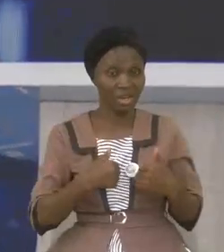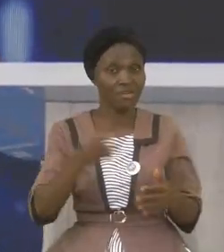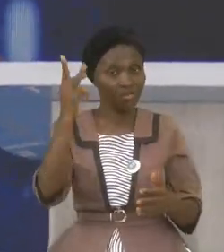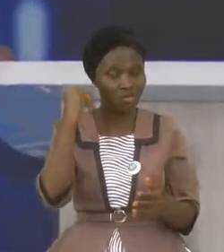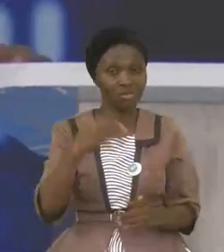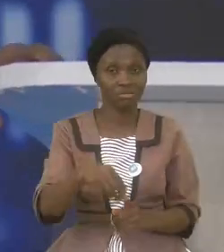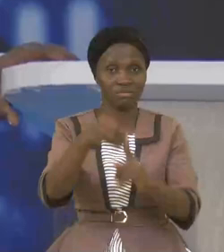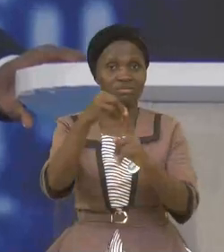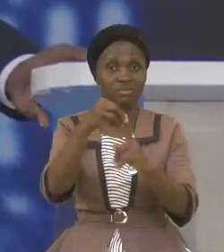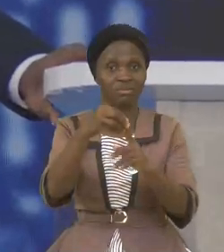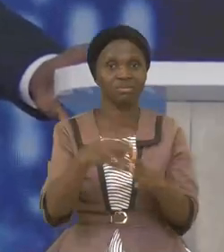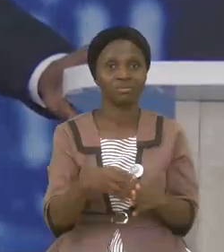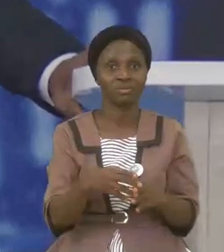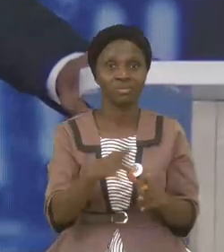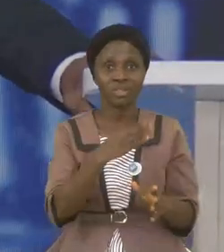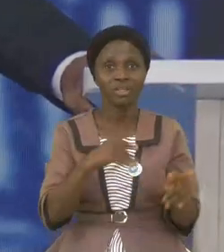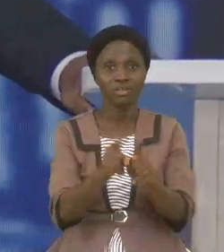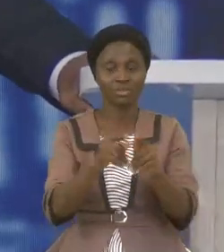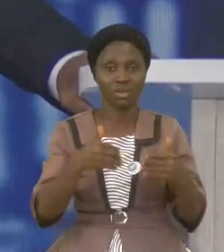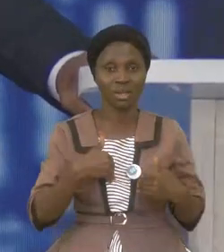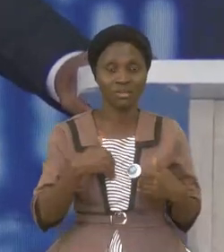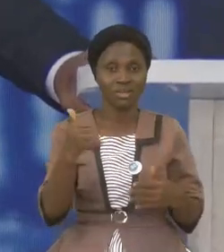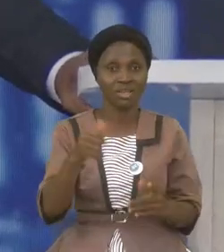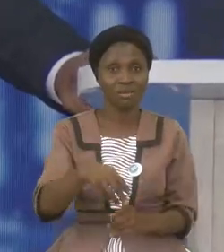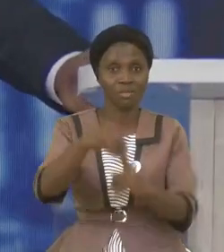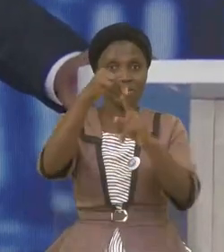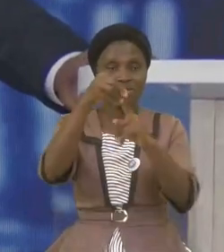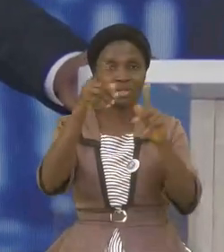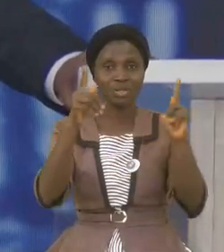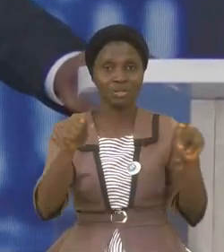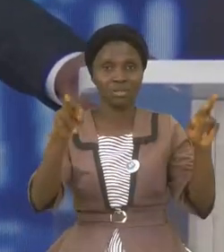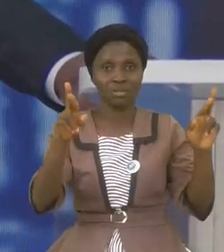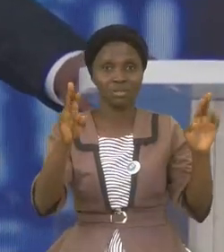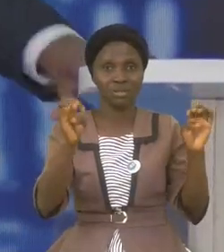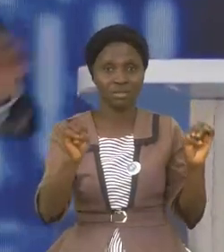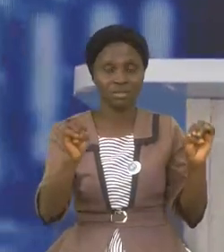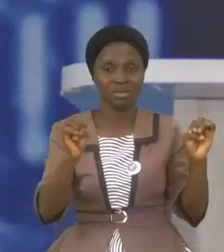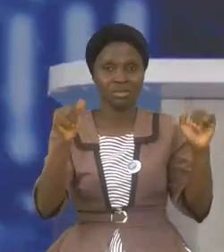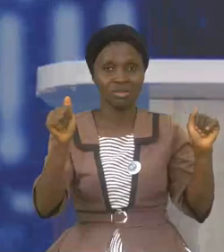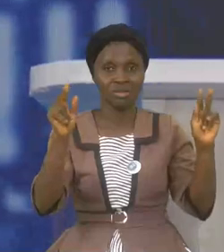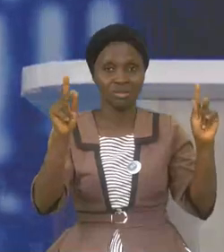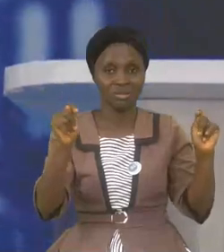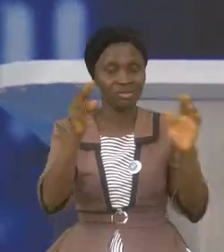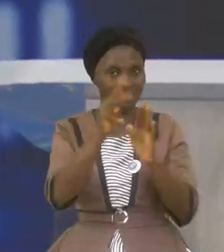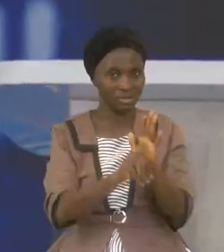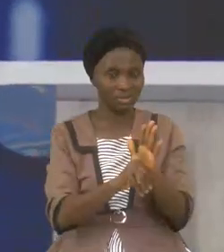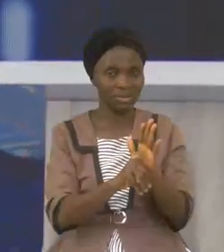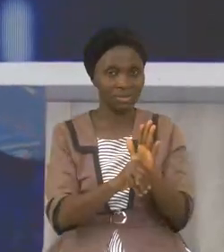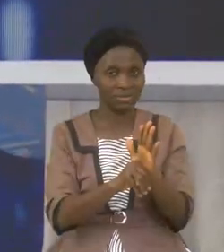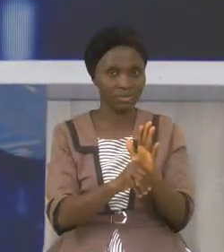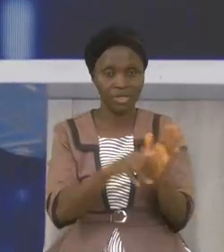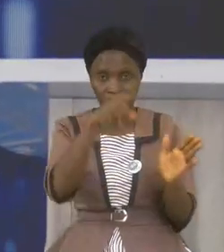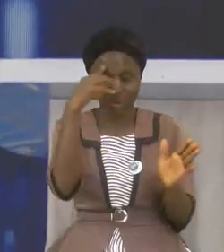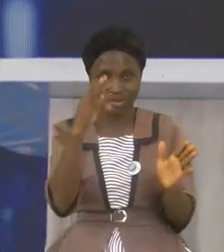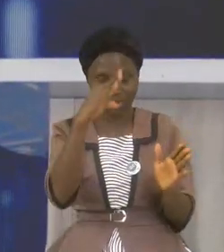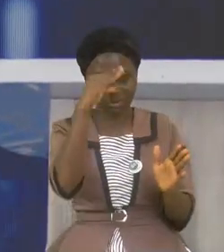qu'avait Nebuchadnezzar était particulière. Et il avait aussi eu un traitement particulier